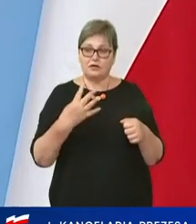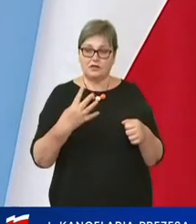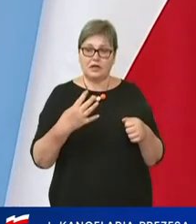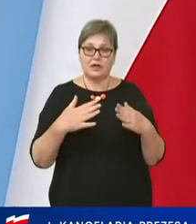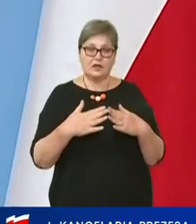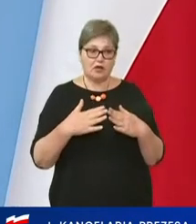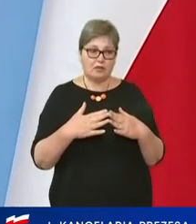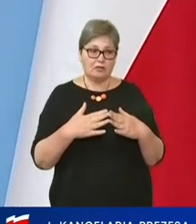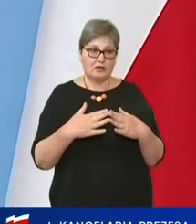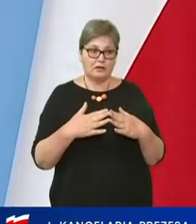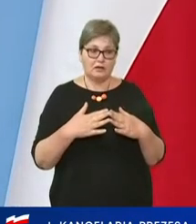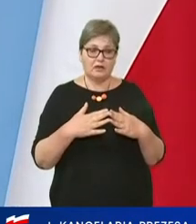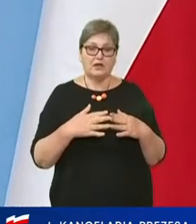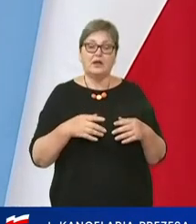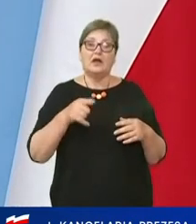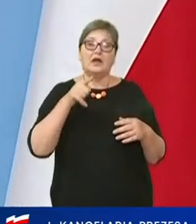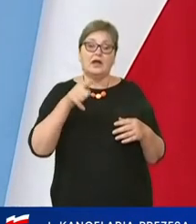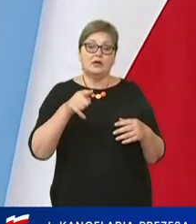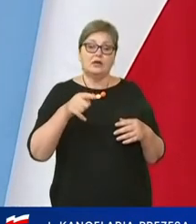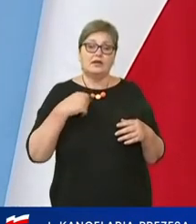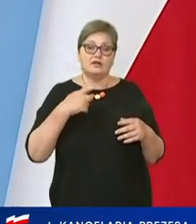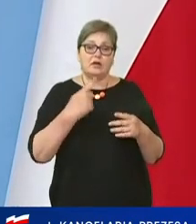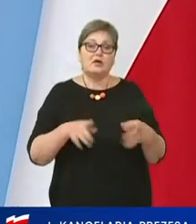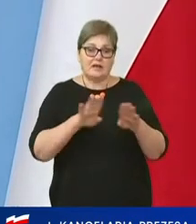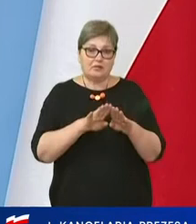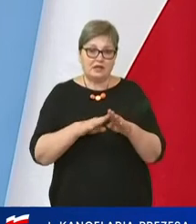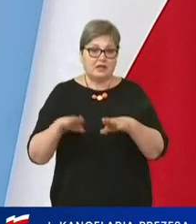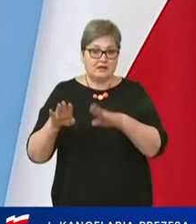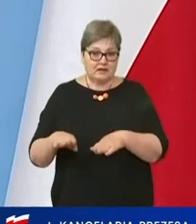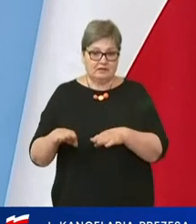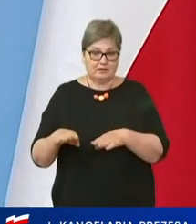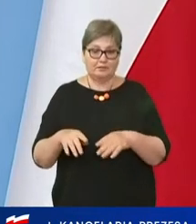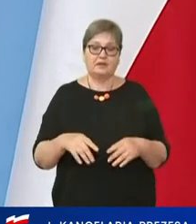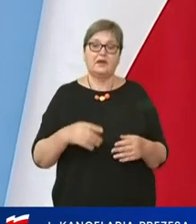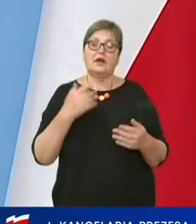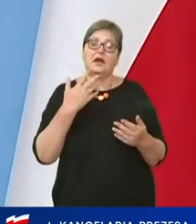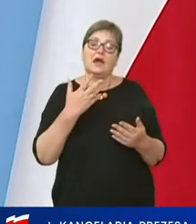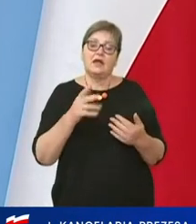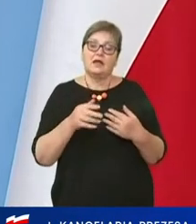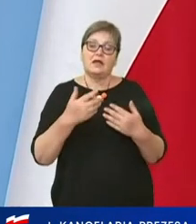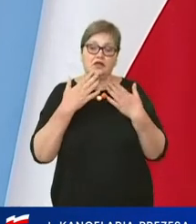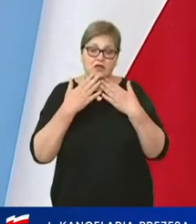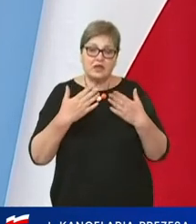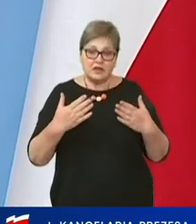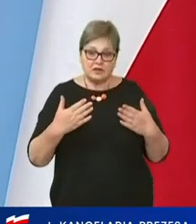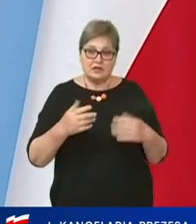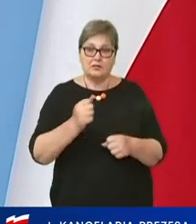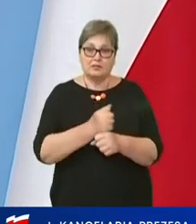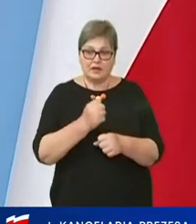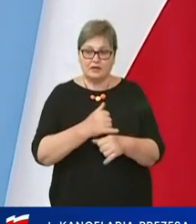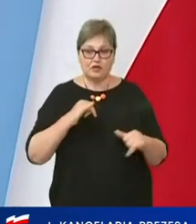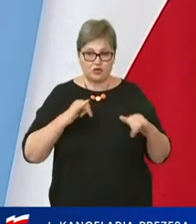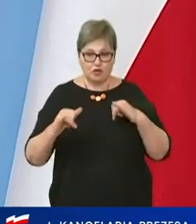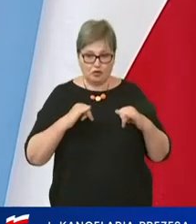w kwarantannie. Przede wszystkim właśnie te działania, dzięki tym działaniom rządu wspierającym samorządy,